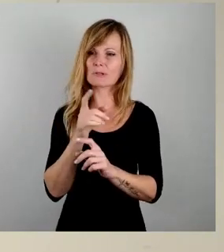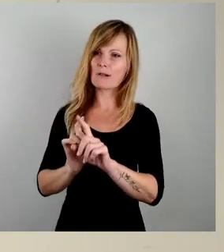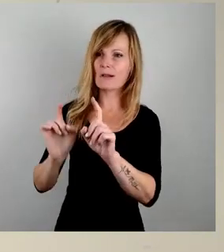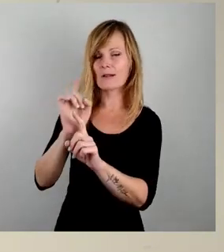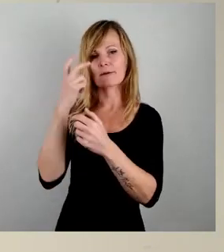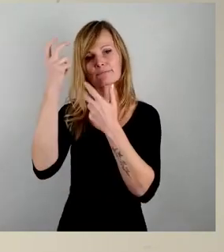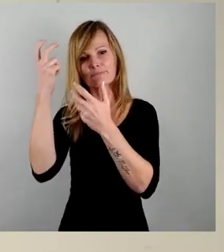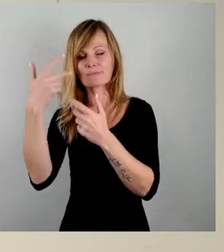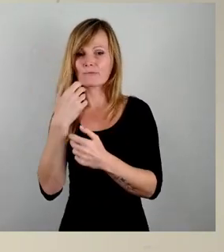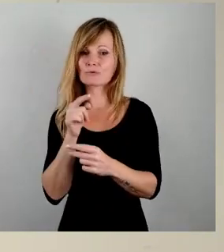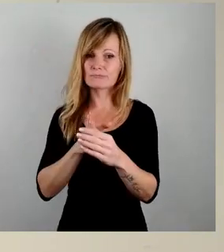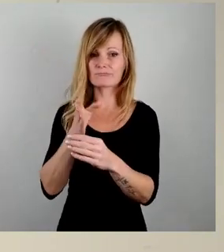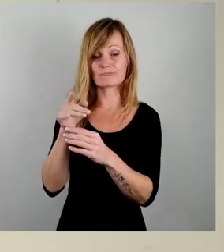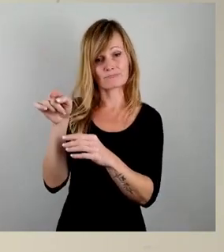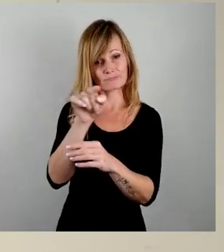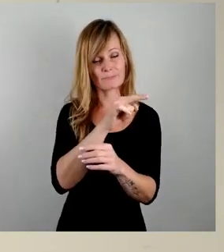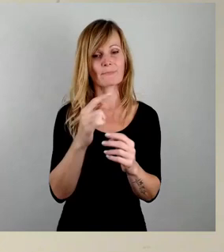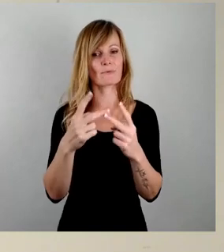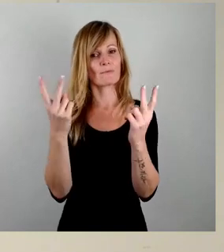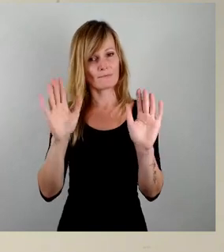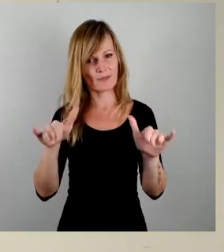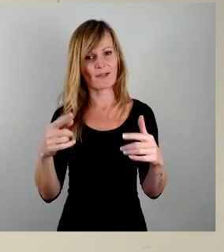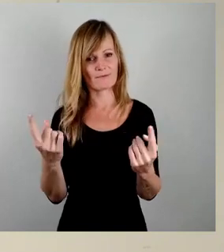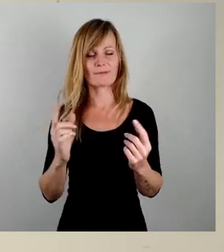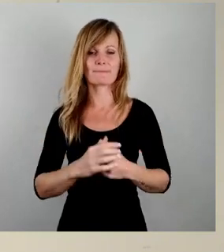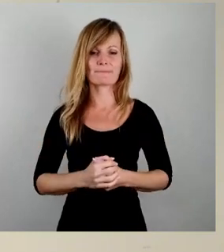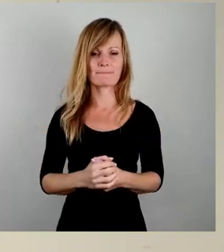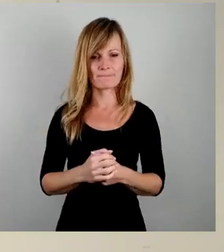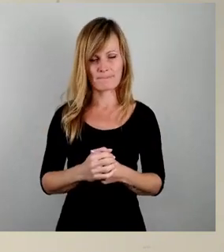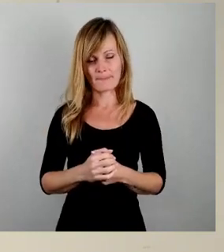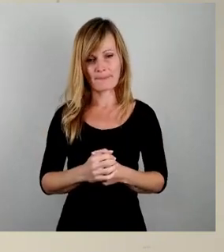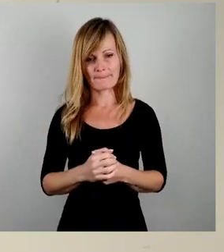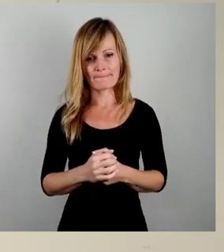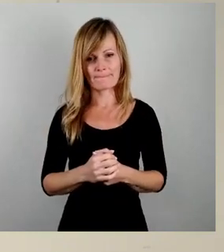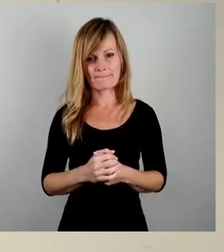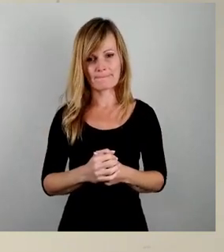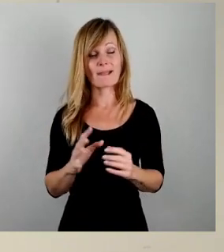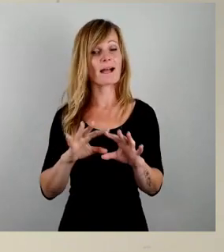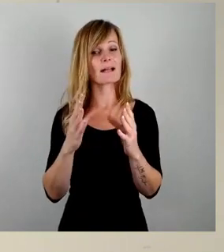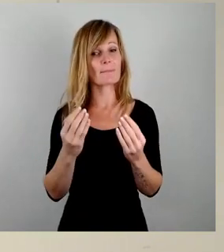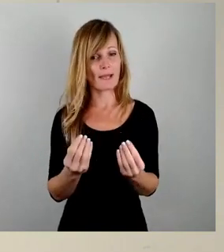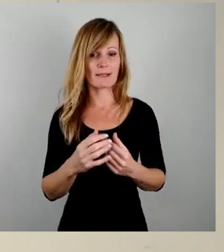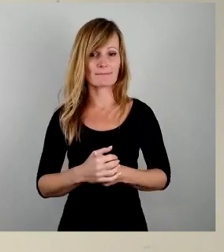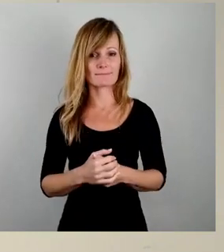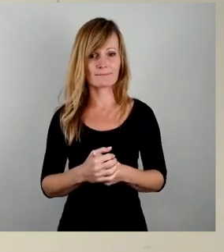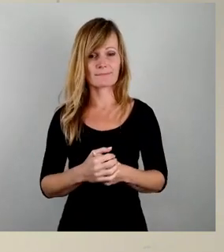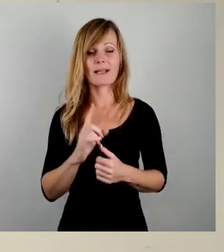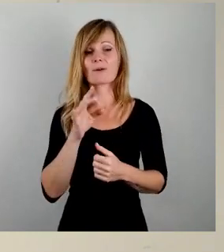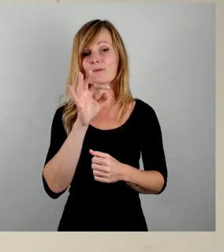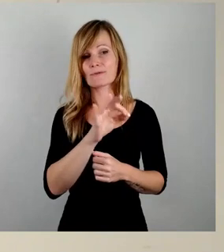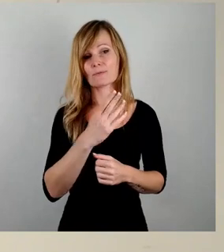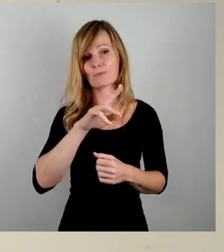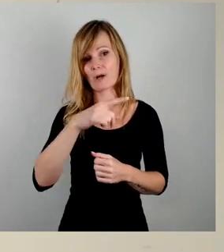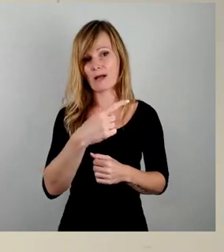zu verewigen, dass dort auf jeden Fall möglich ist. Grundsätzlich will ich aber festhalten, das gilt auch für die Buga 2033, was